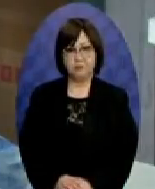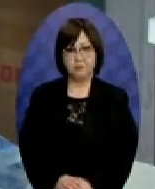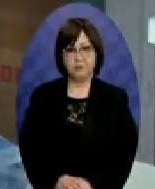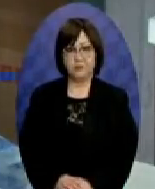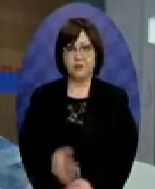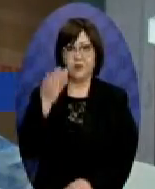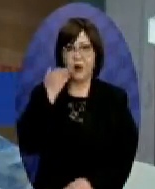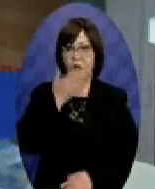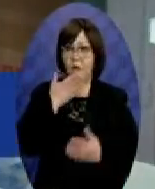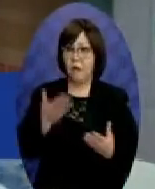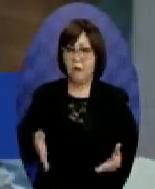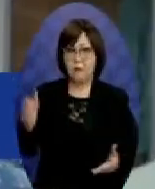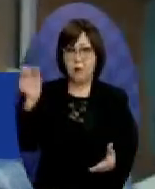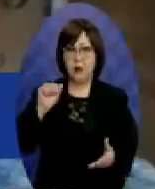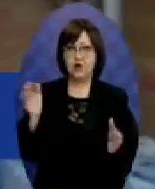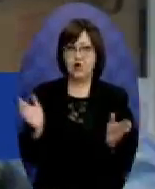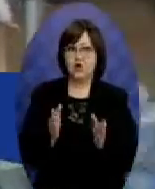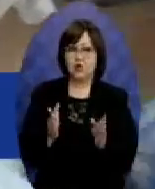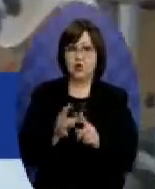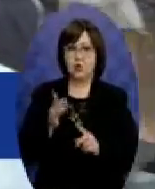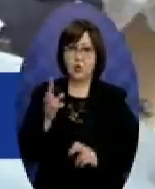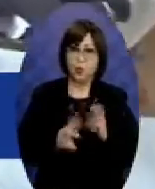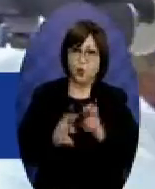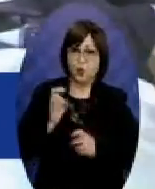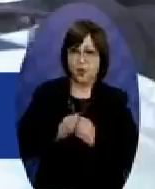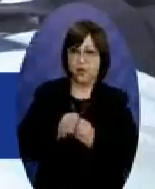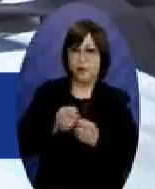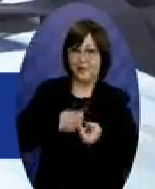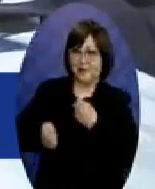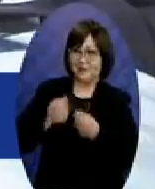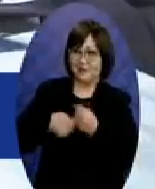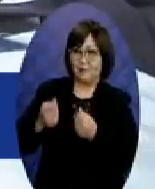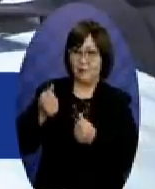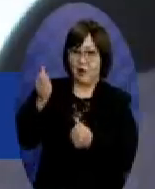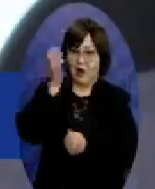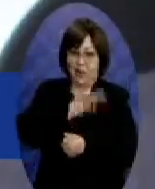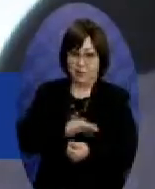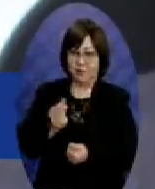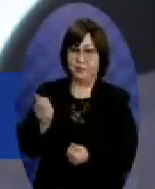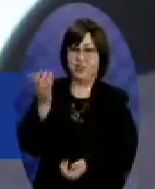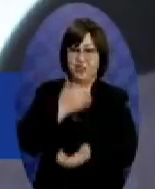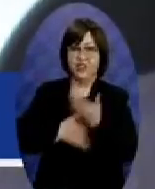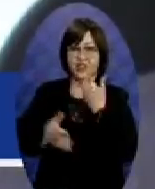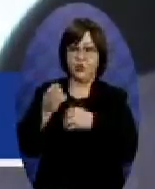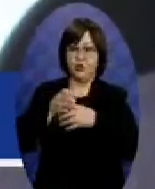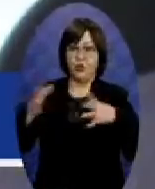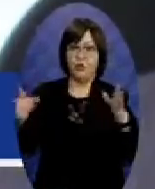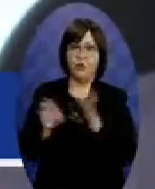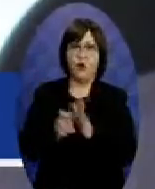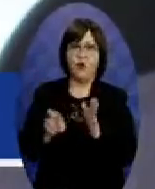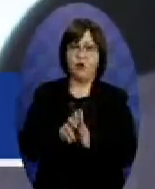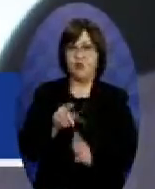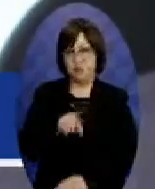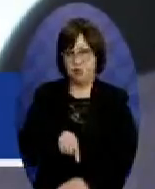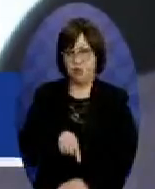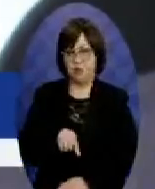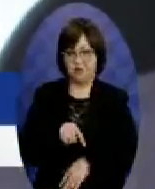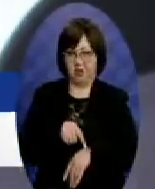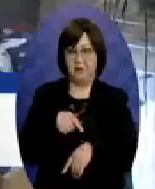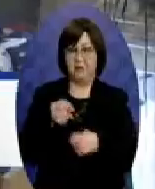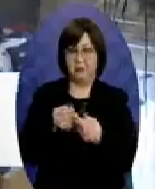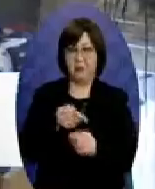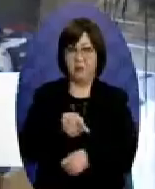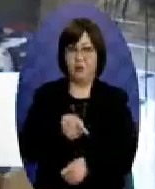Сар шинийн баяр жижиг дунд үйлдвэрлэл эрхлэгчдийн бараа бүтээгдэхүүнээ борлуулах, ашиг орлого нэмэгдүүлэх томоохон боломжийн нэг. Нэг л жишээ авч